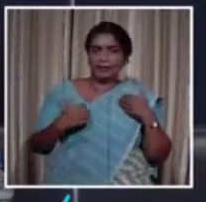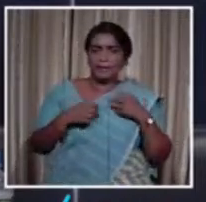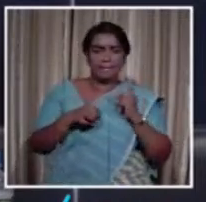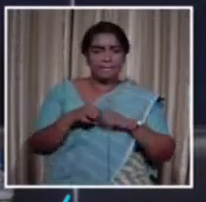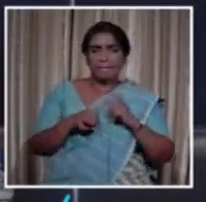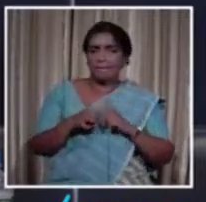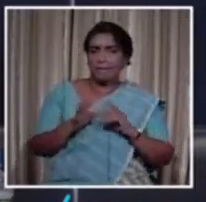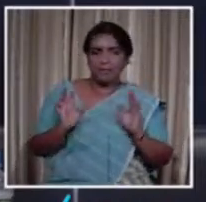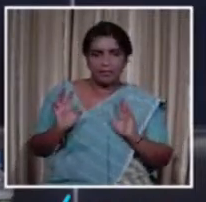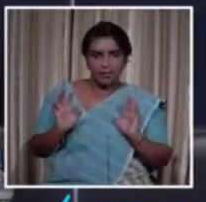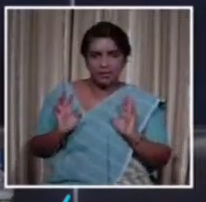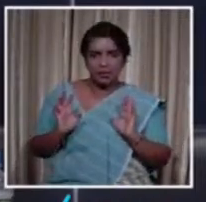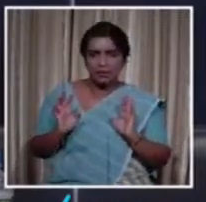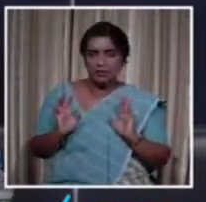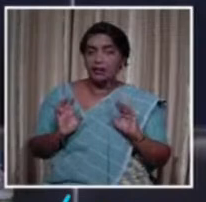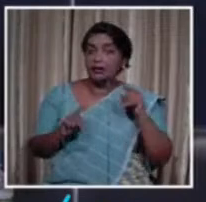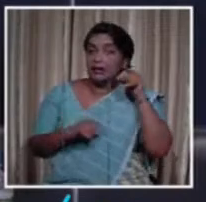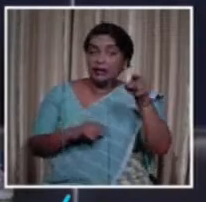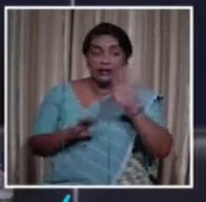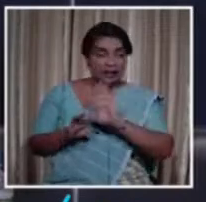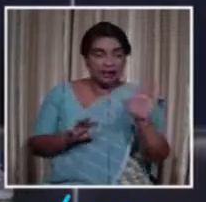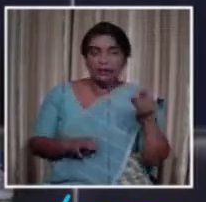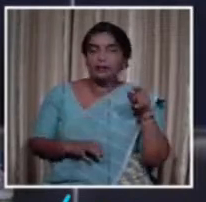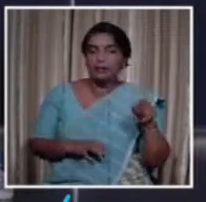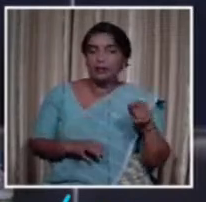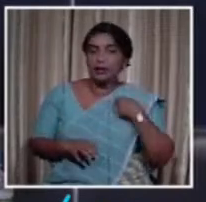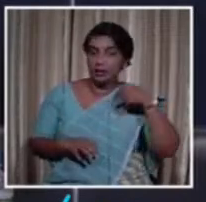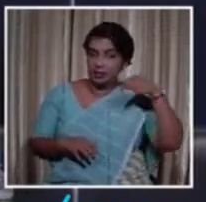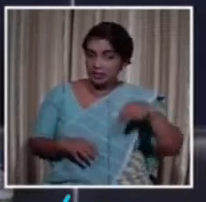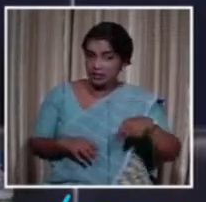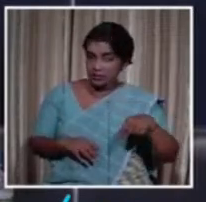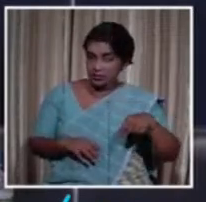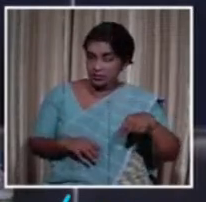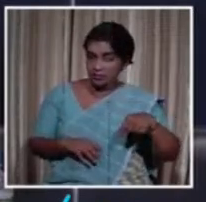නැහැ ඒක නෙමෙයි මම අද